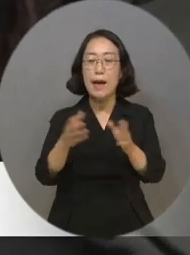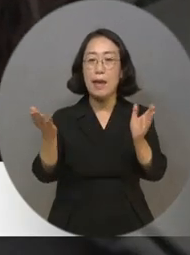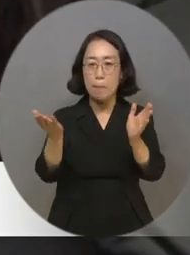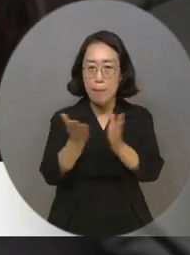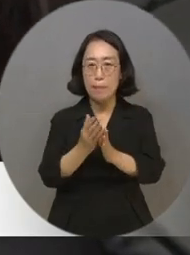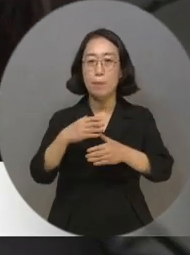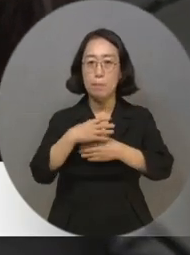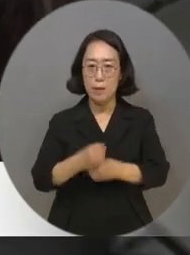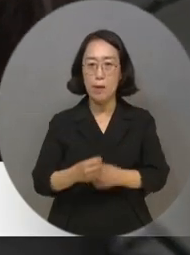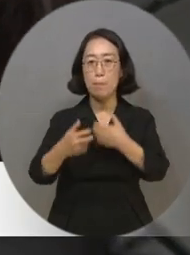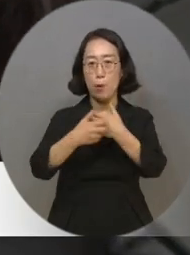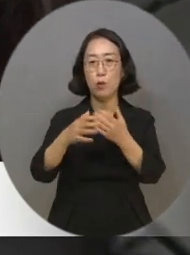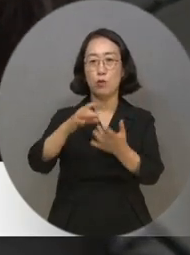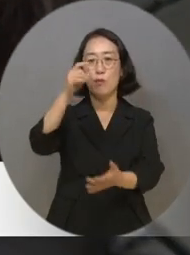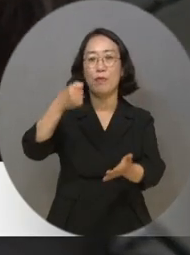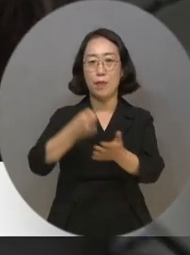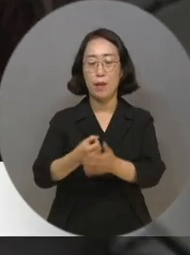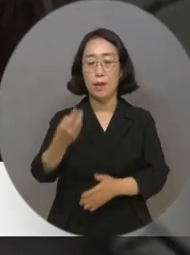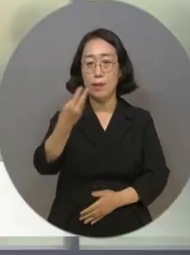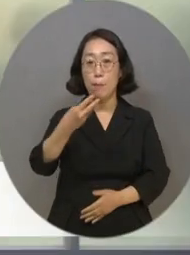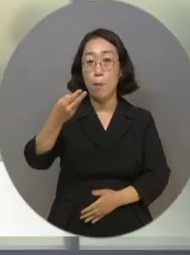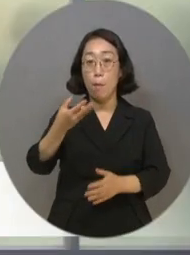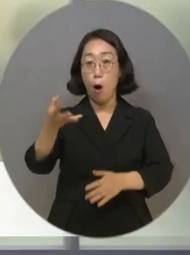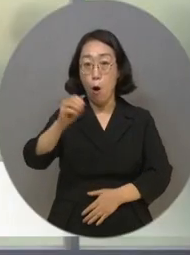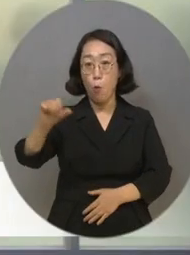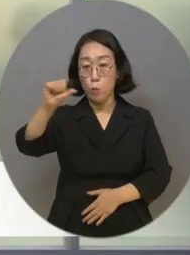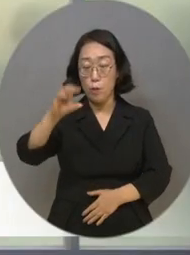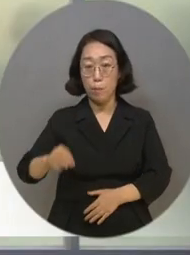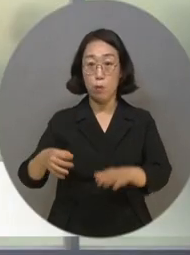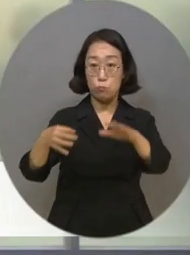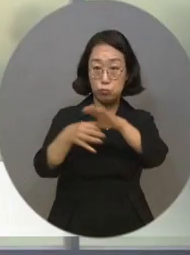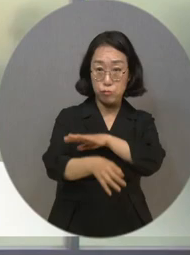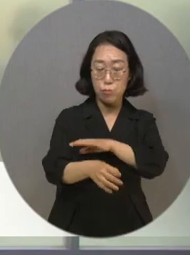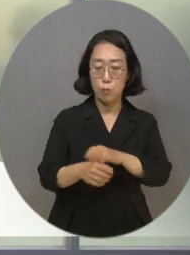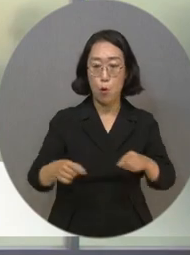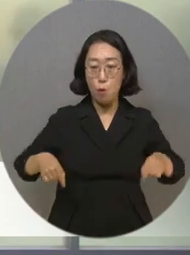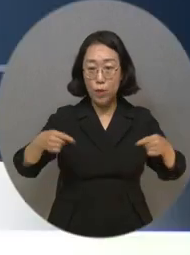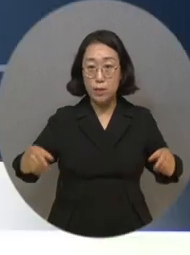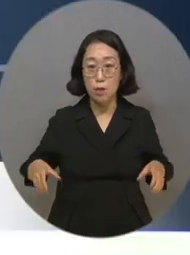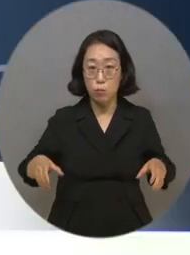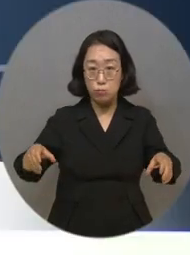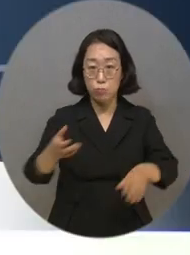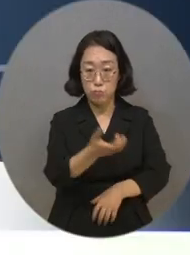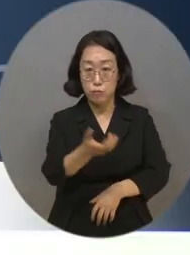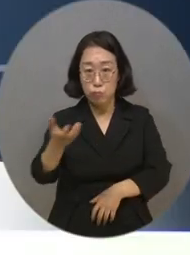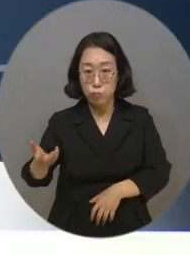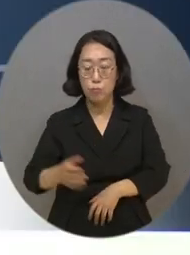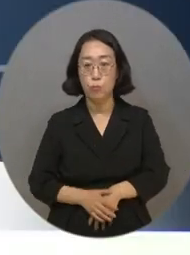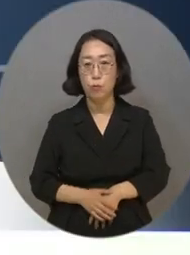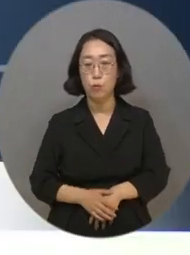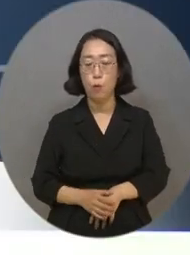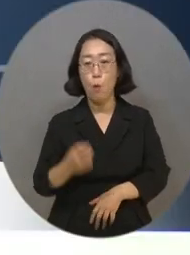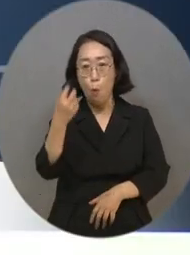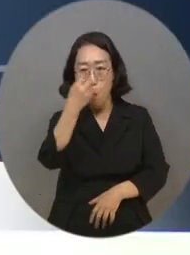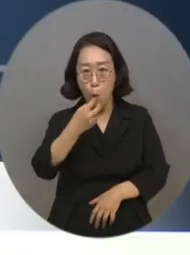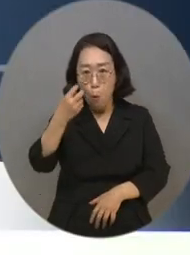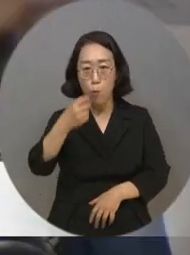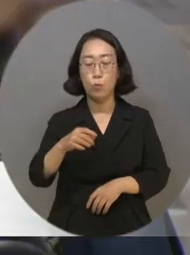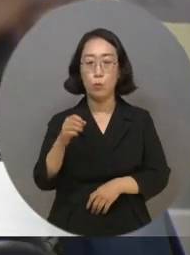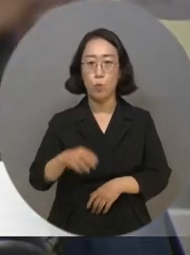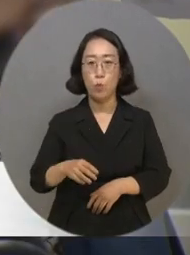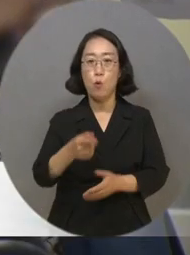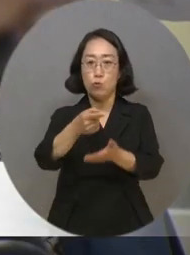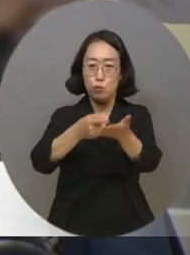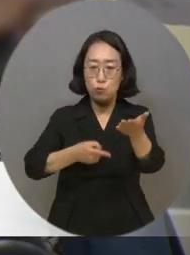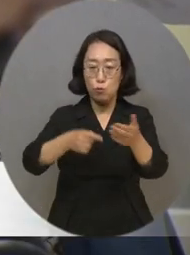선정했습니다. 시설비 3억 5천만 원을 투입해 휠체어 이동과 회전 공간이 확보된 진료, 분만, 수술실